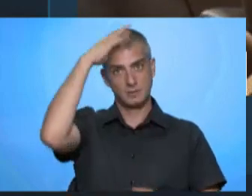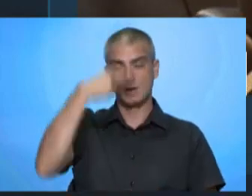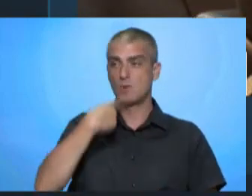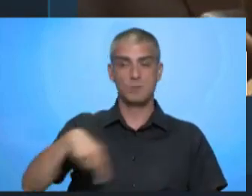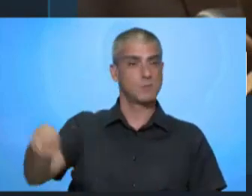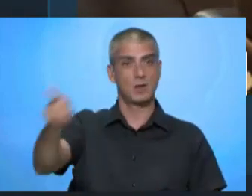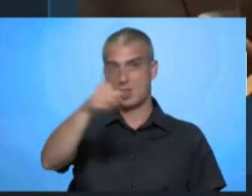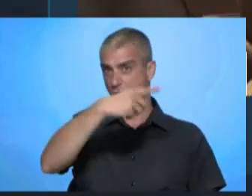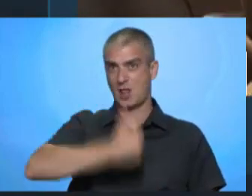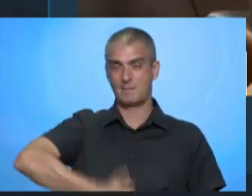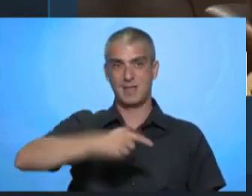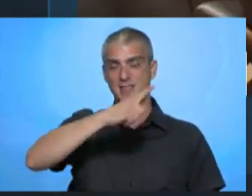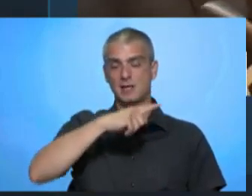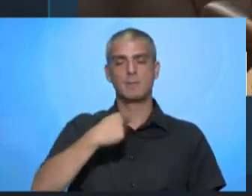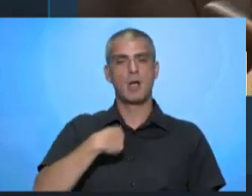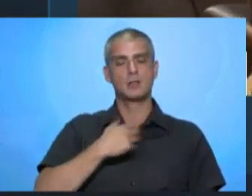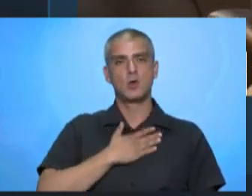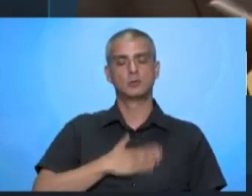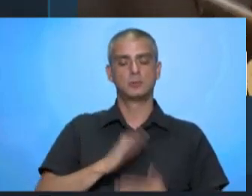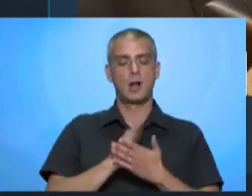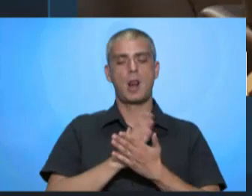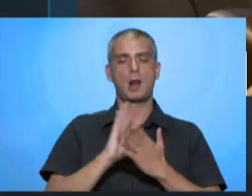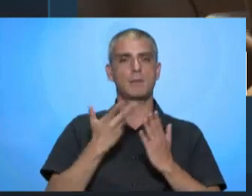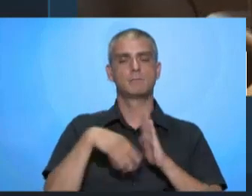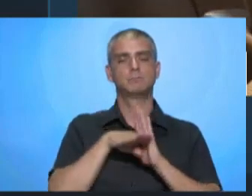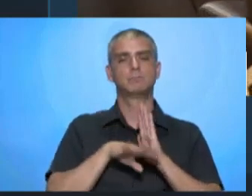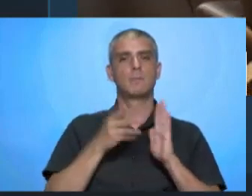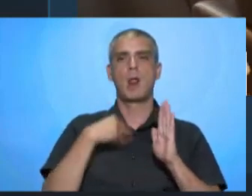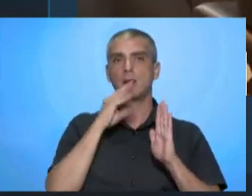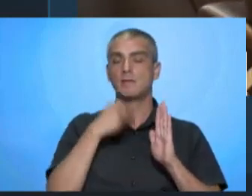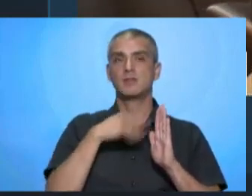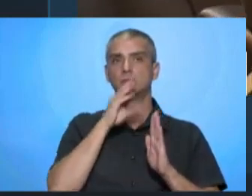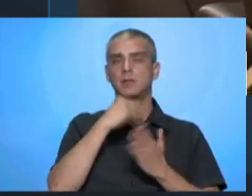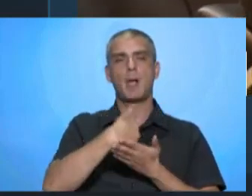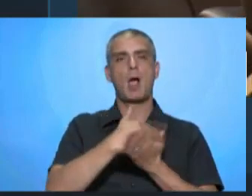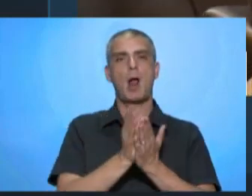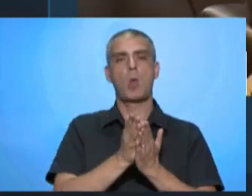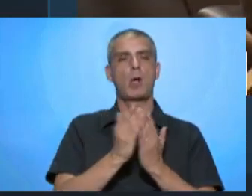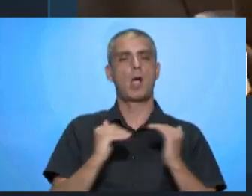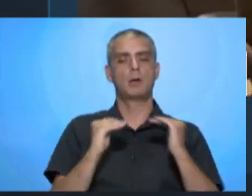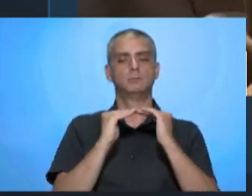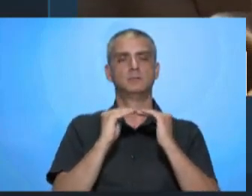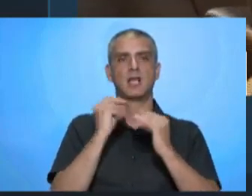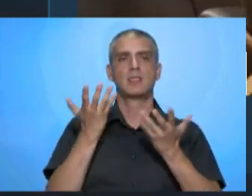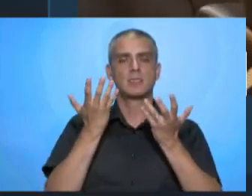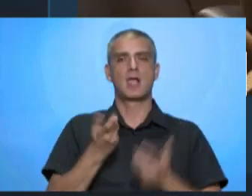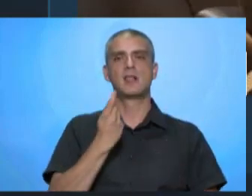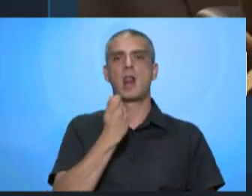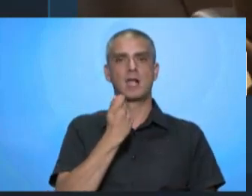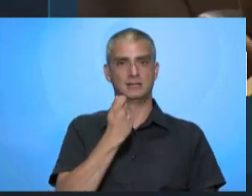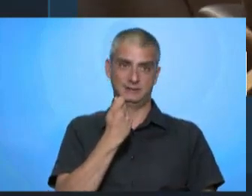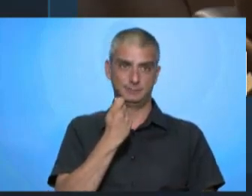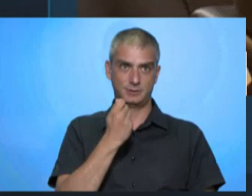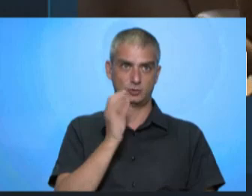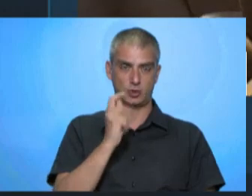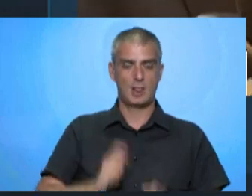לעמיתיו בנאטו, אני הולך להחליט על מה נדבר, ואני רוצה לדבר על החלוקה השוויונית, על חלוקת הנטל הכספי